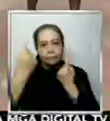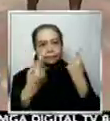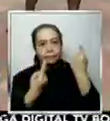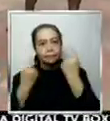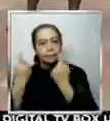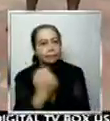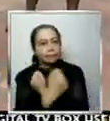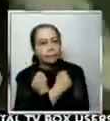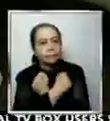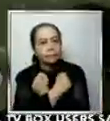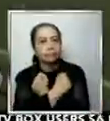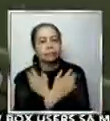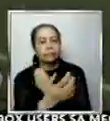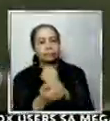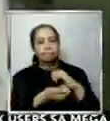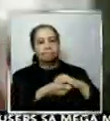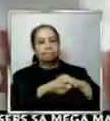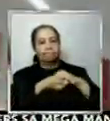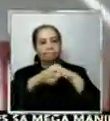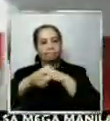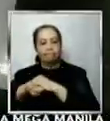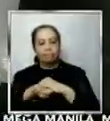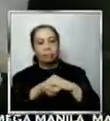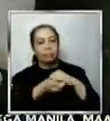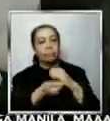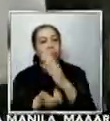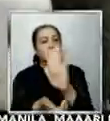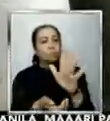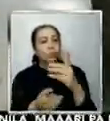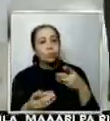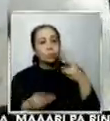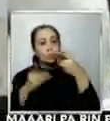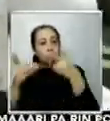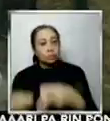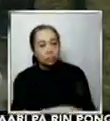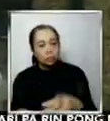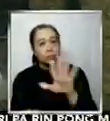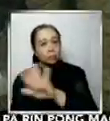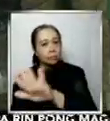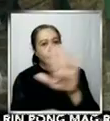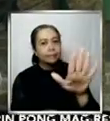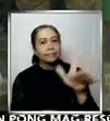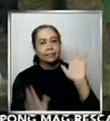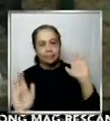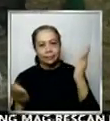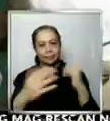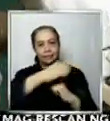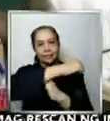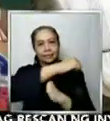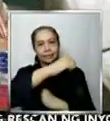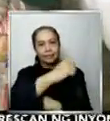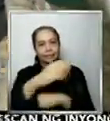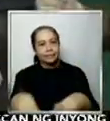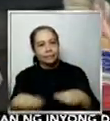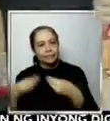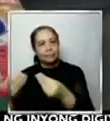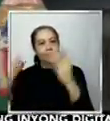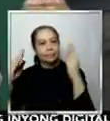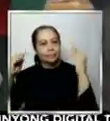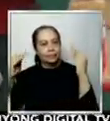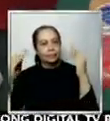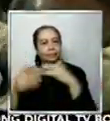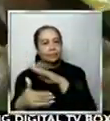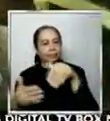at bayanihan. Ang inyong mga naging donasyon, naging tulay para magbigay ng pag-asa sa ating mga